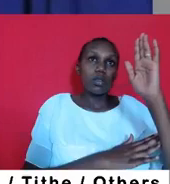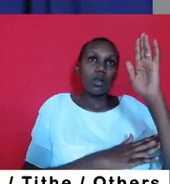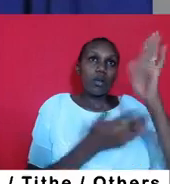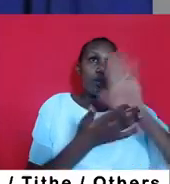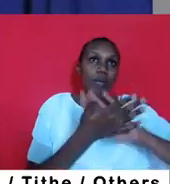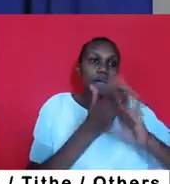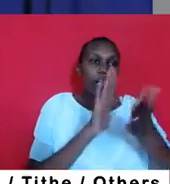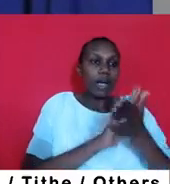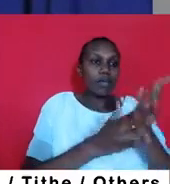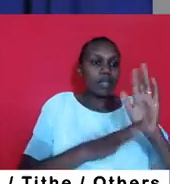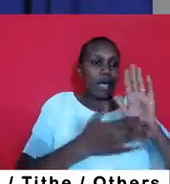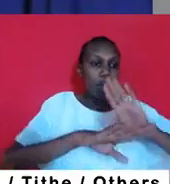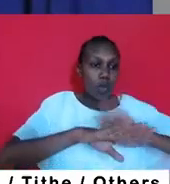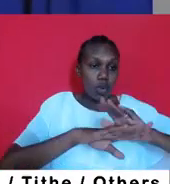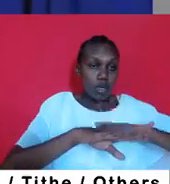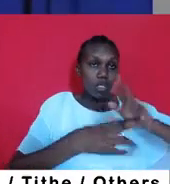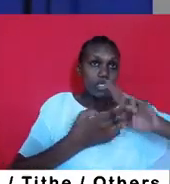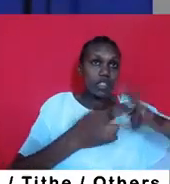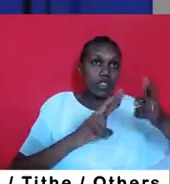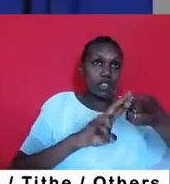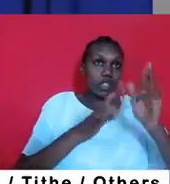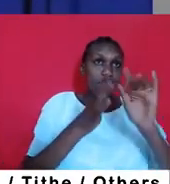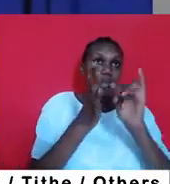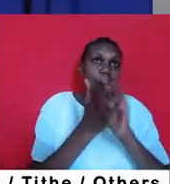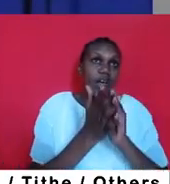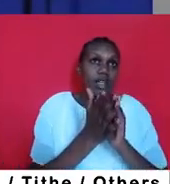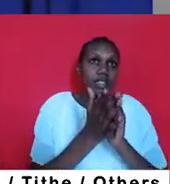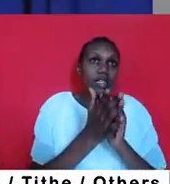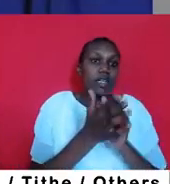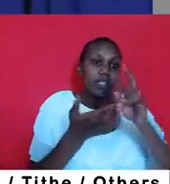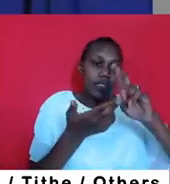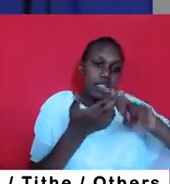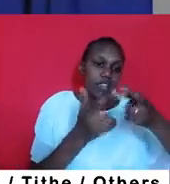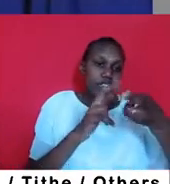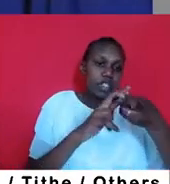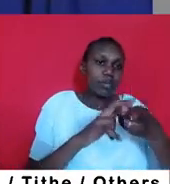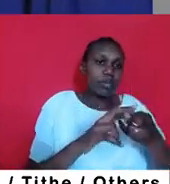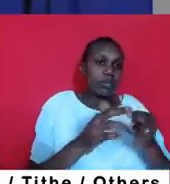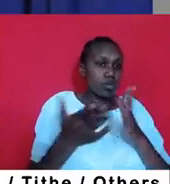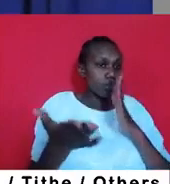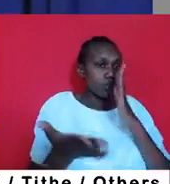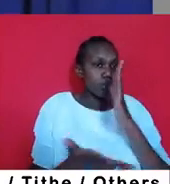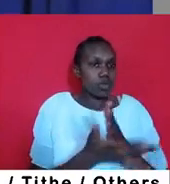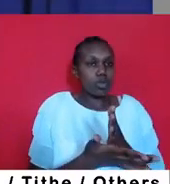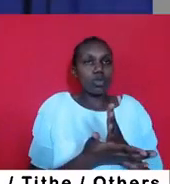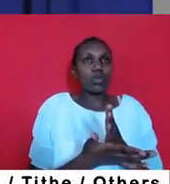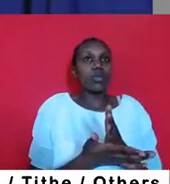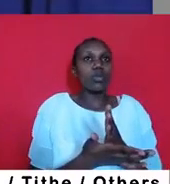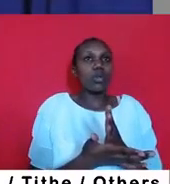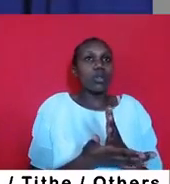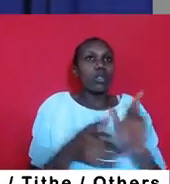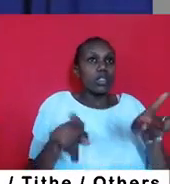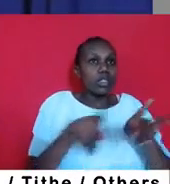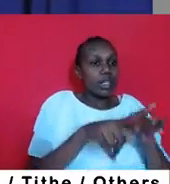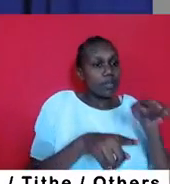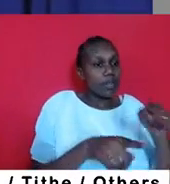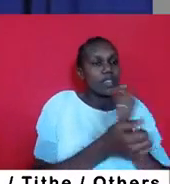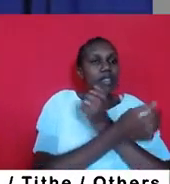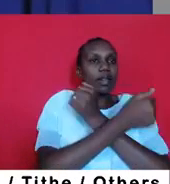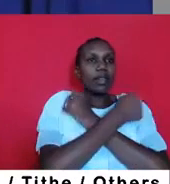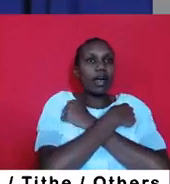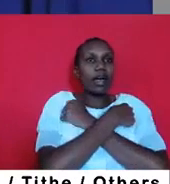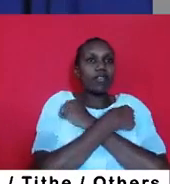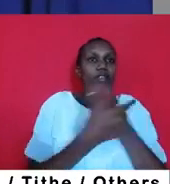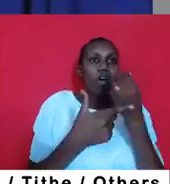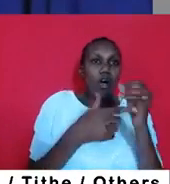unakuwa uhusiano ambao ni uhusiano thabiti. Na hayo ndio mapenzi ya